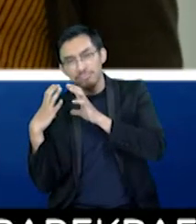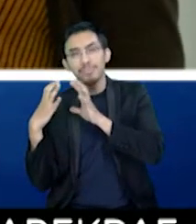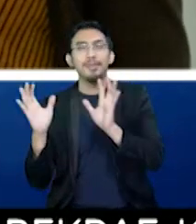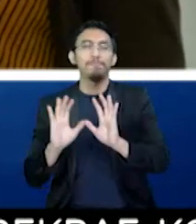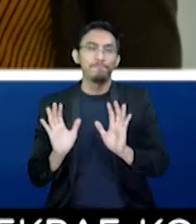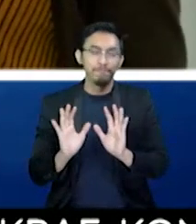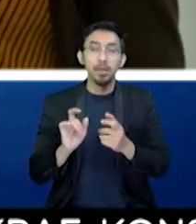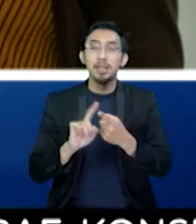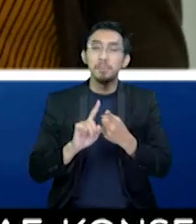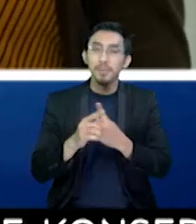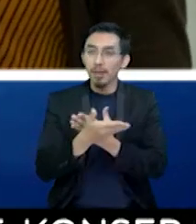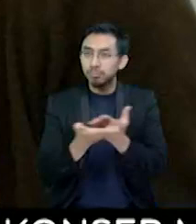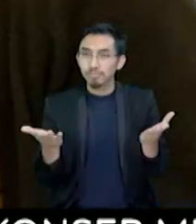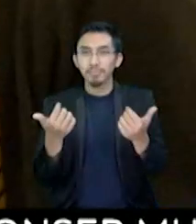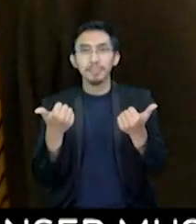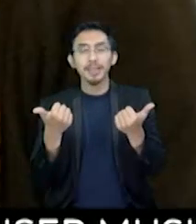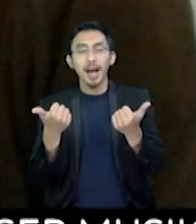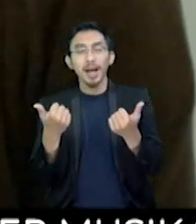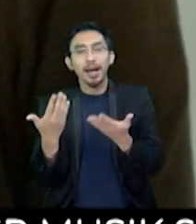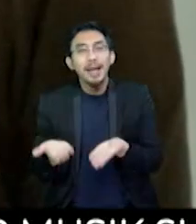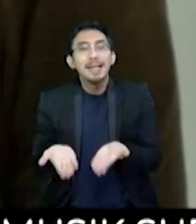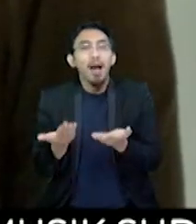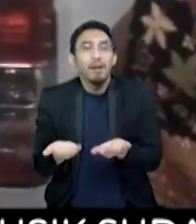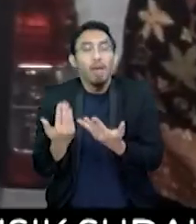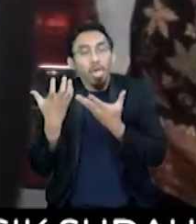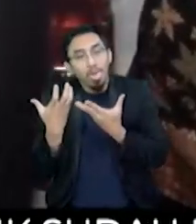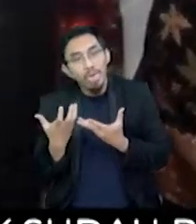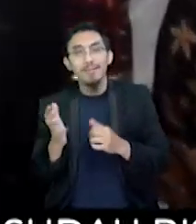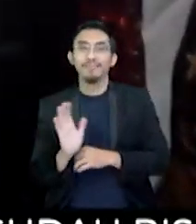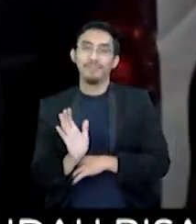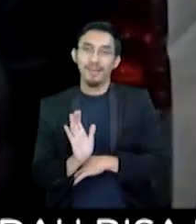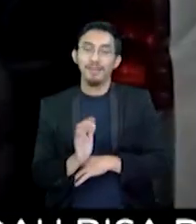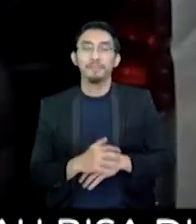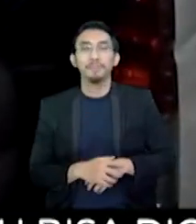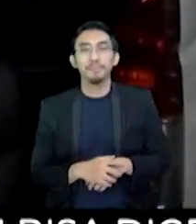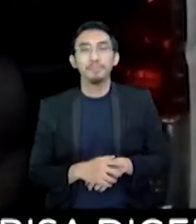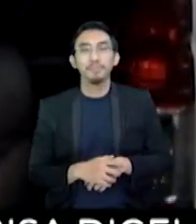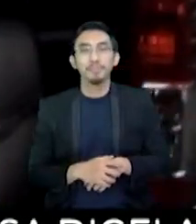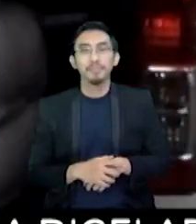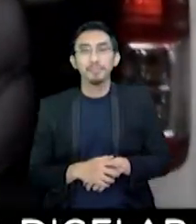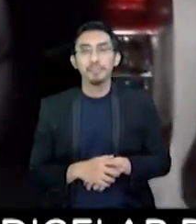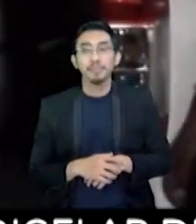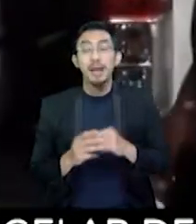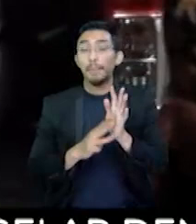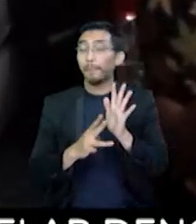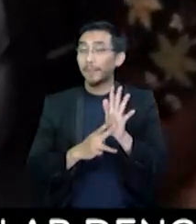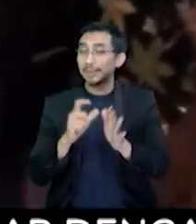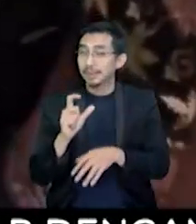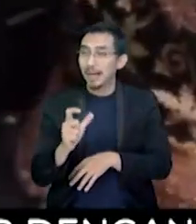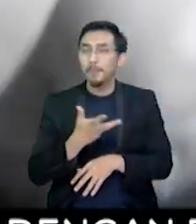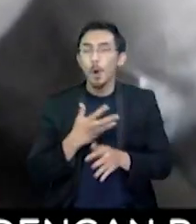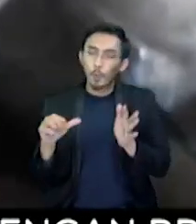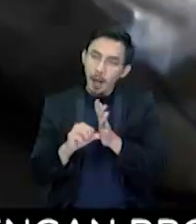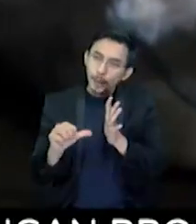dalam menjalankan kehidupan sehari-hari. MNC Peduli berkomitmen untuk membantu sesama dengan berbagai